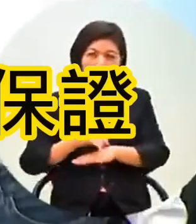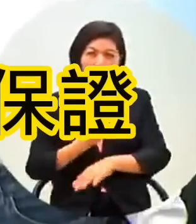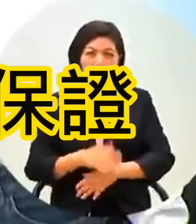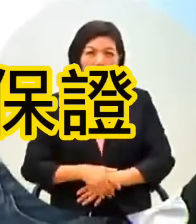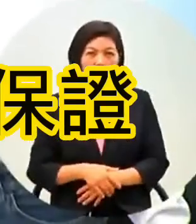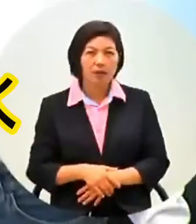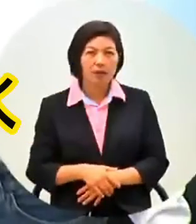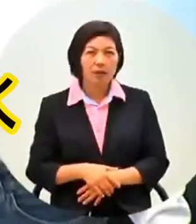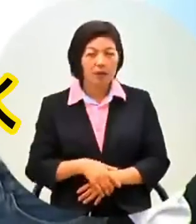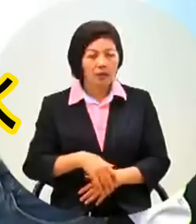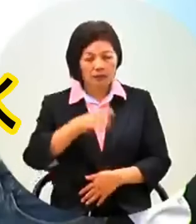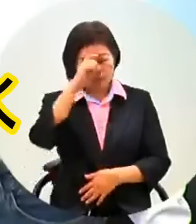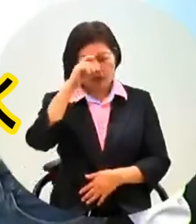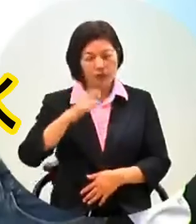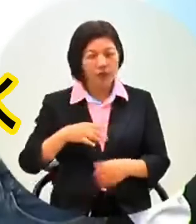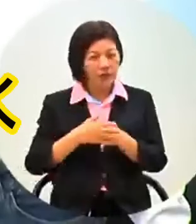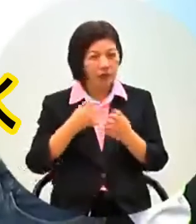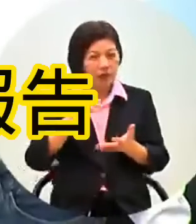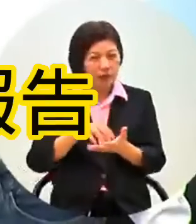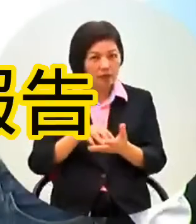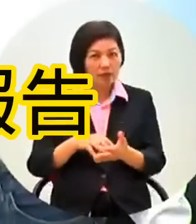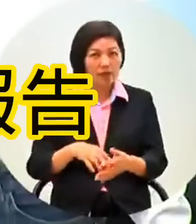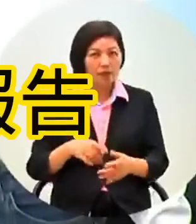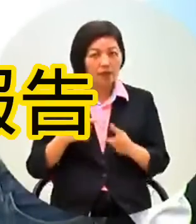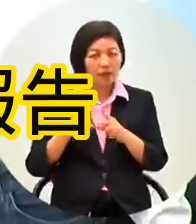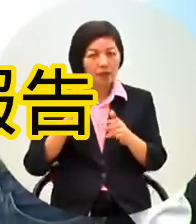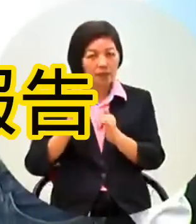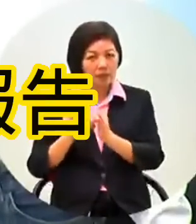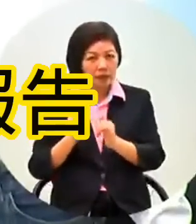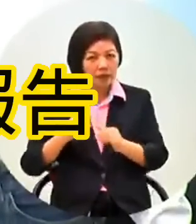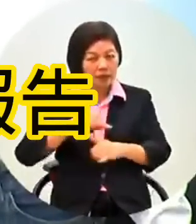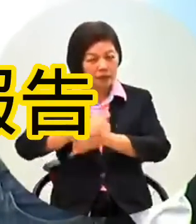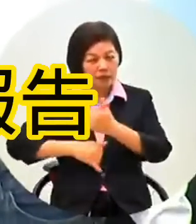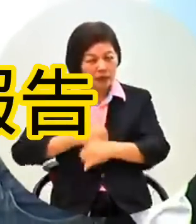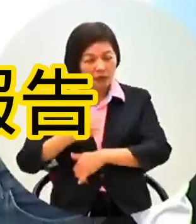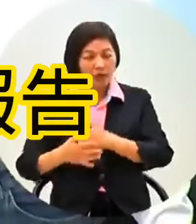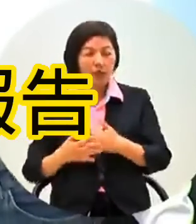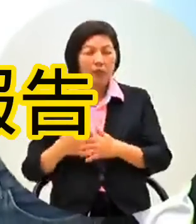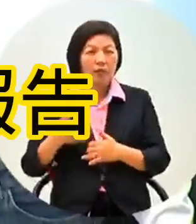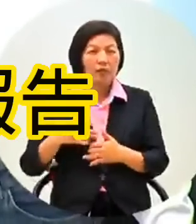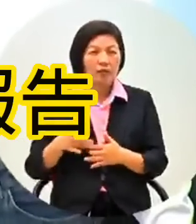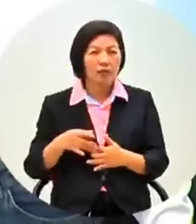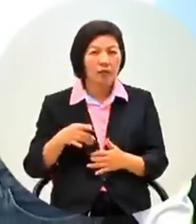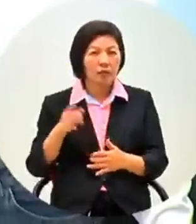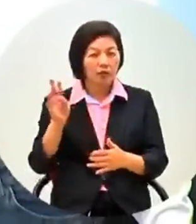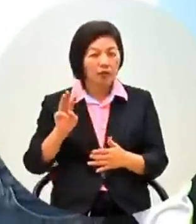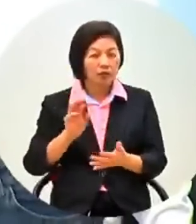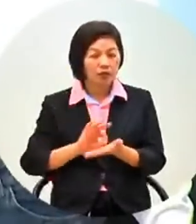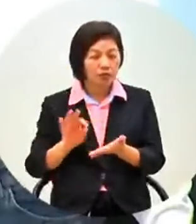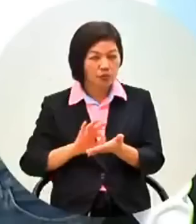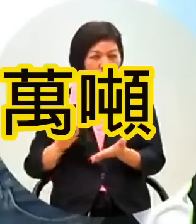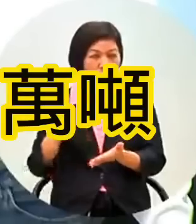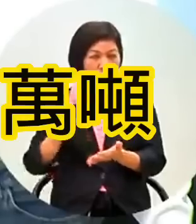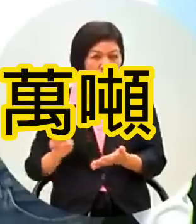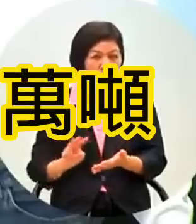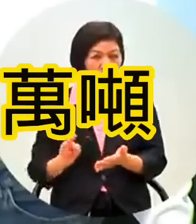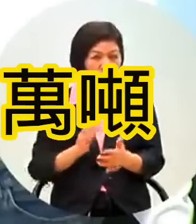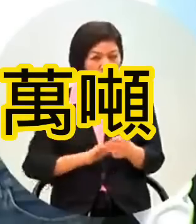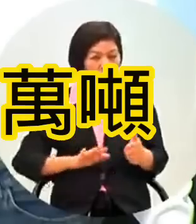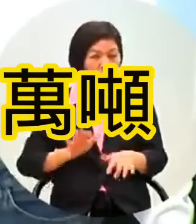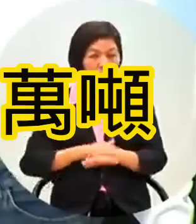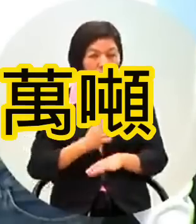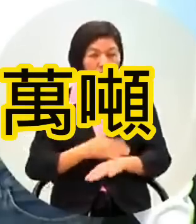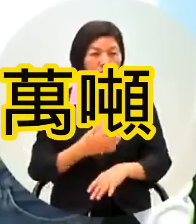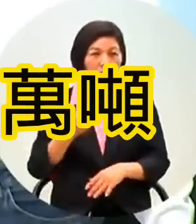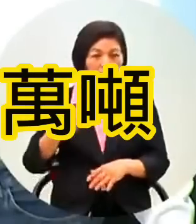向市民做保证，会不会排挤到民生用水？ 那个，我跟乔英议员报告哈，我再讲一次，我们的再生